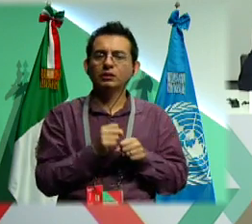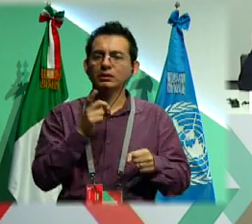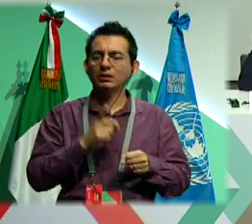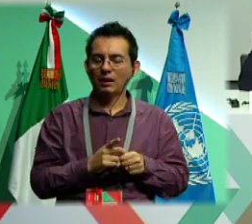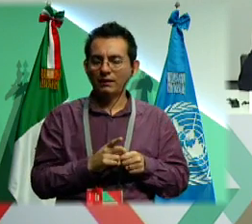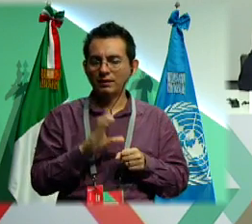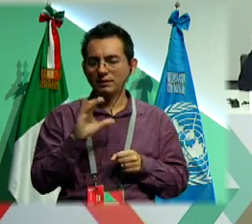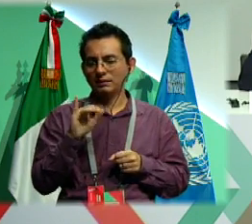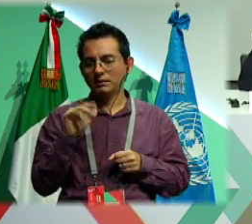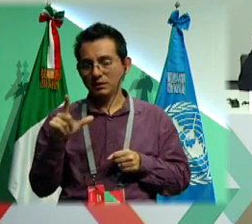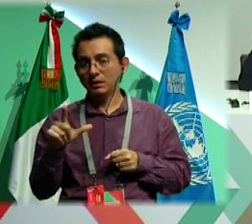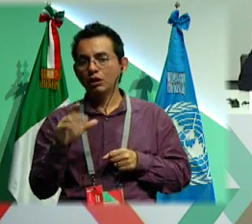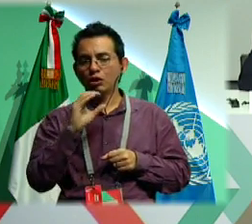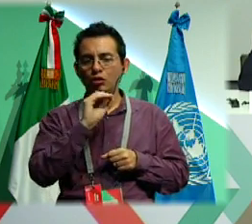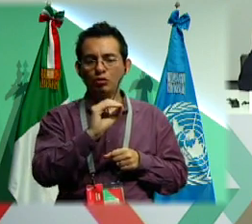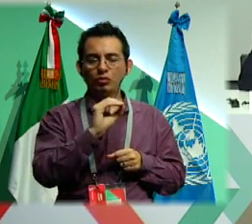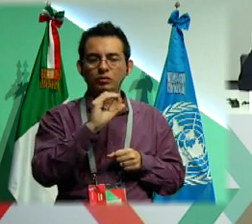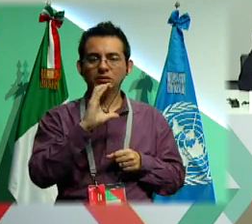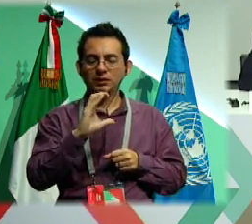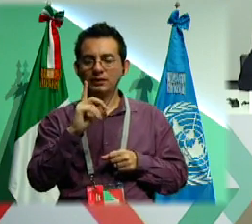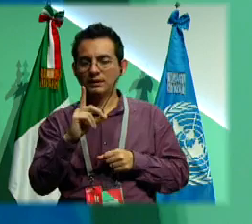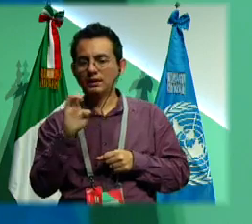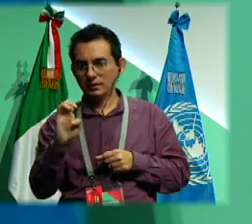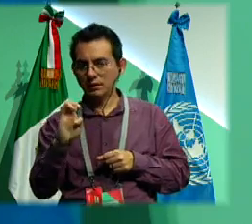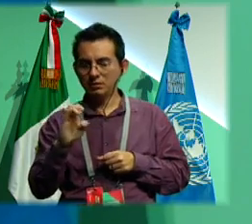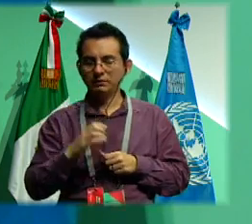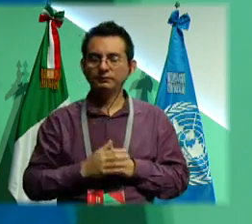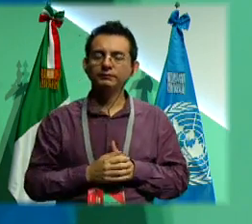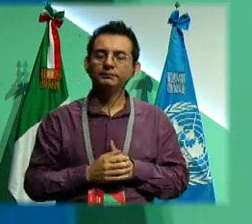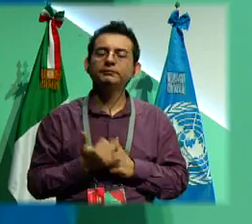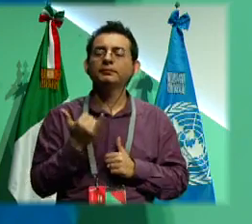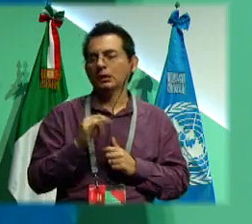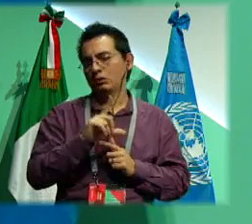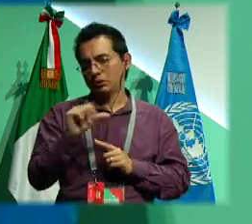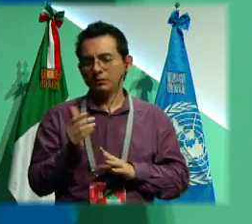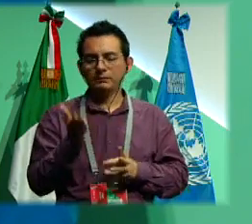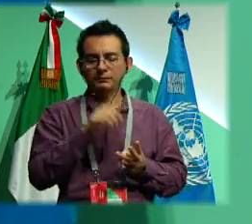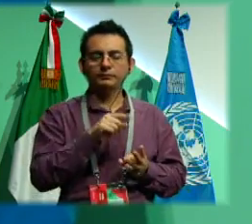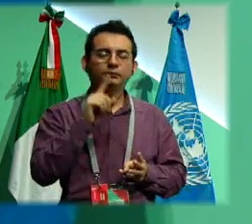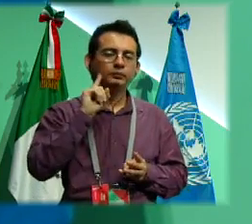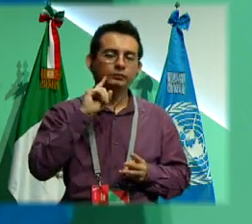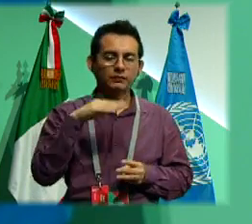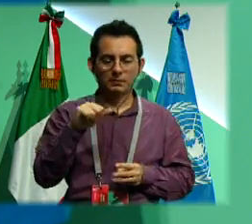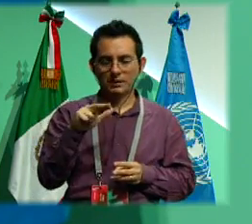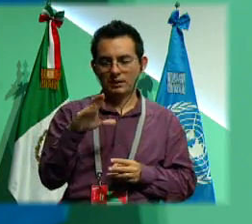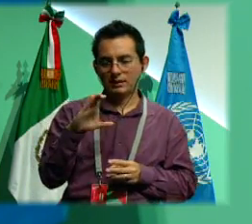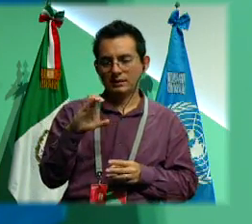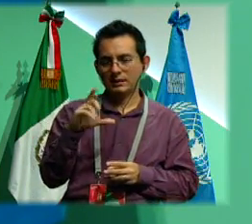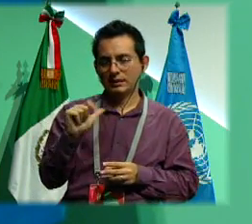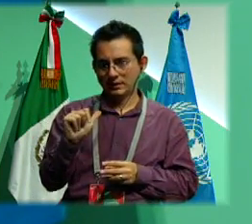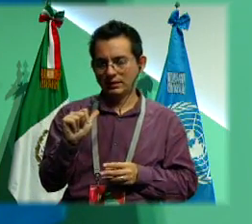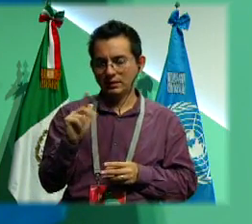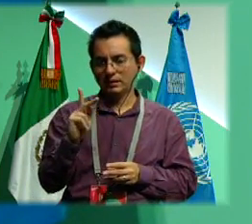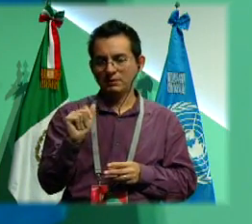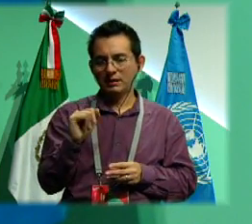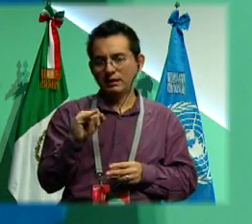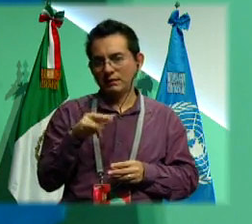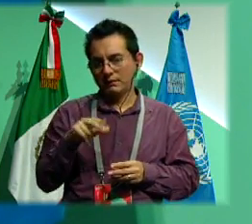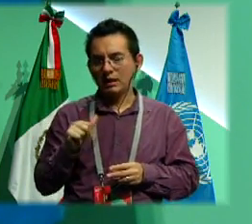Ensuite, nous avons Marcela Paeva, qui est un